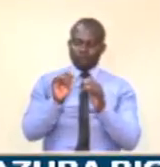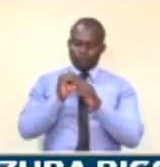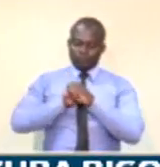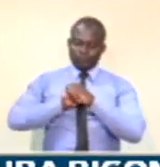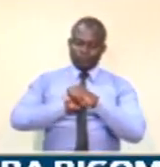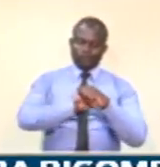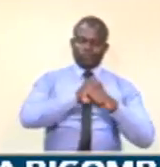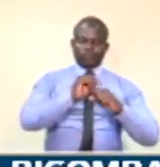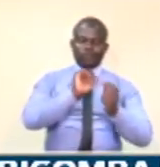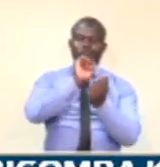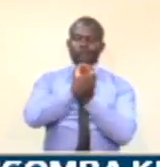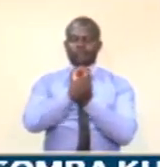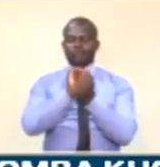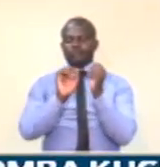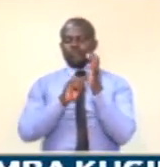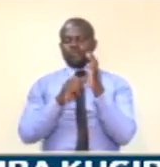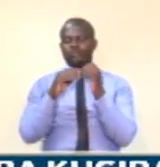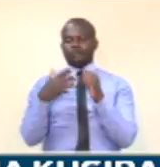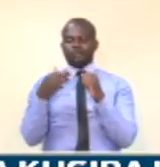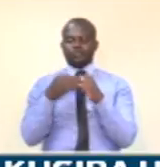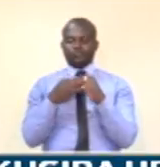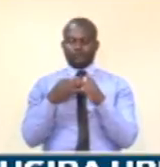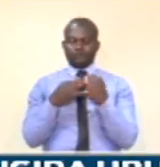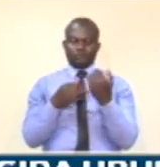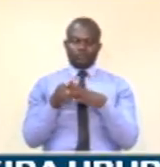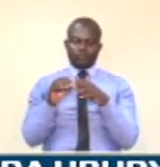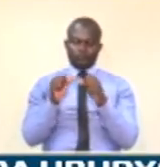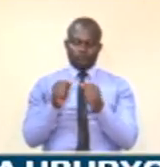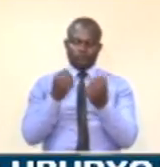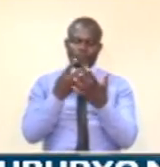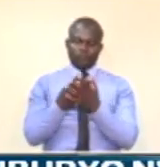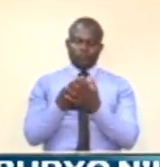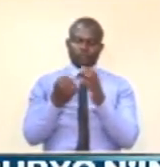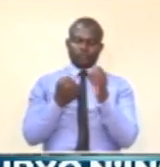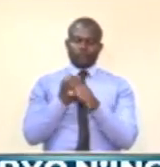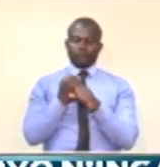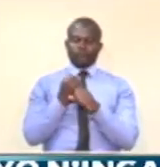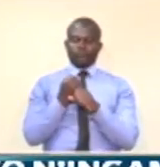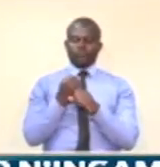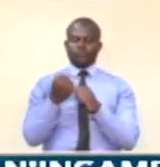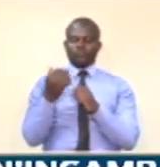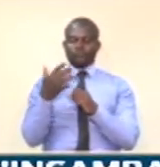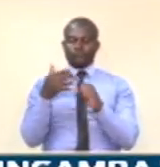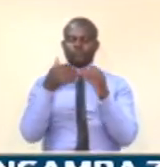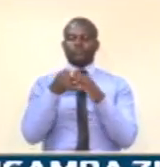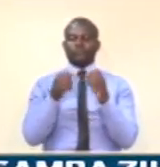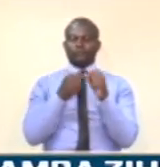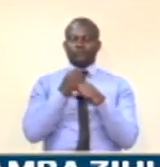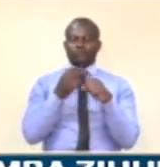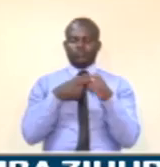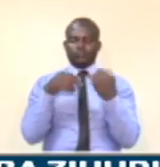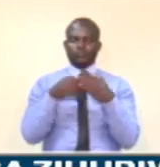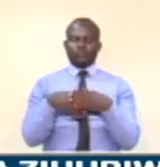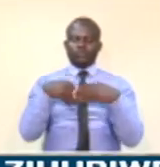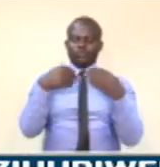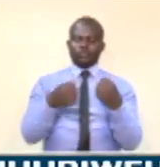zirinzwe ahanishwa ingingo ya 58 aho uhamwe n'icyaha ahanishwa igifungo cy'imyaka iri hagati y'itanu n'irindwi ndetse agatanga